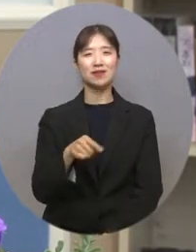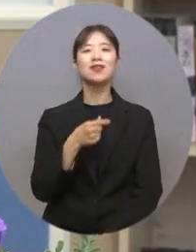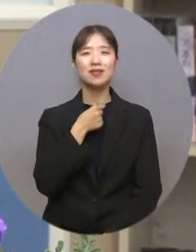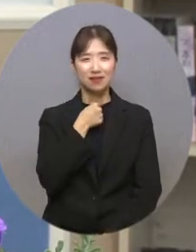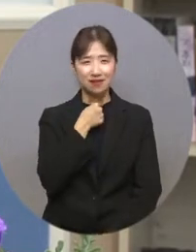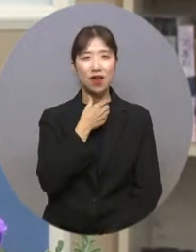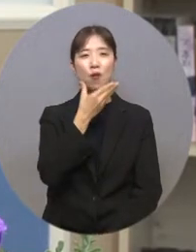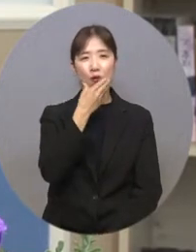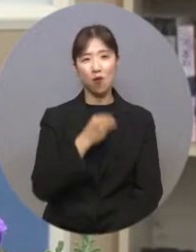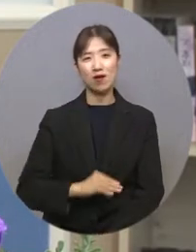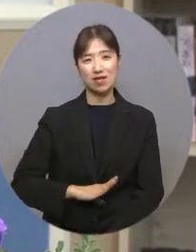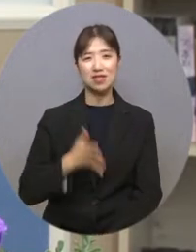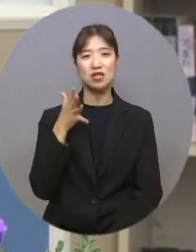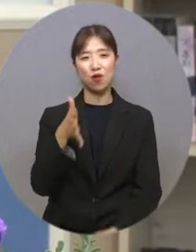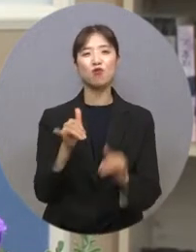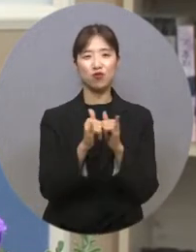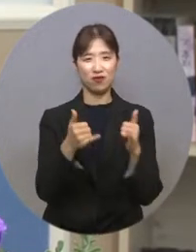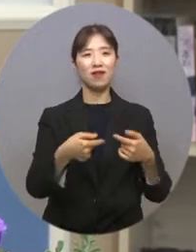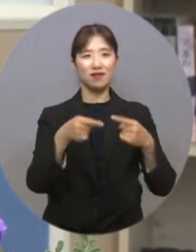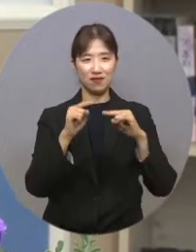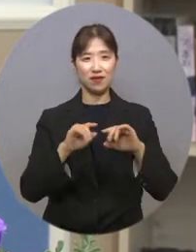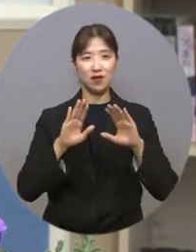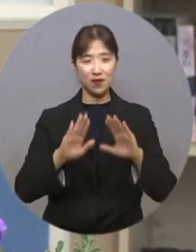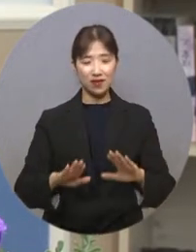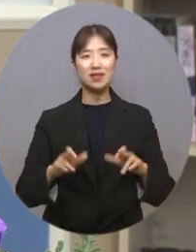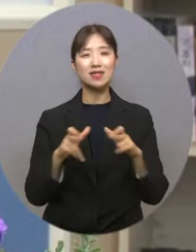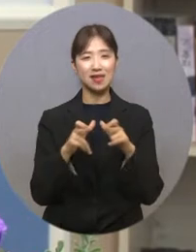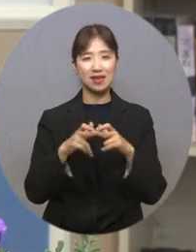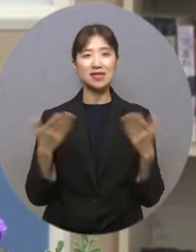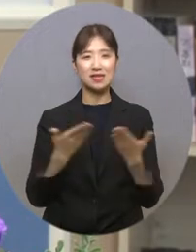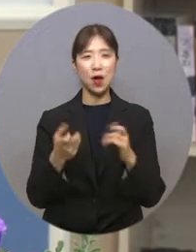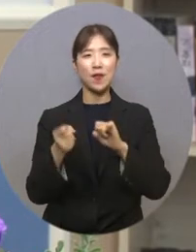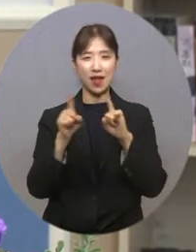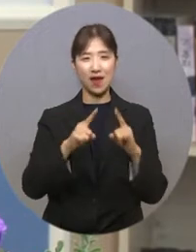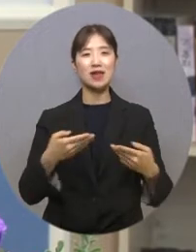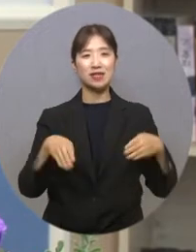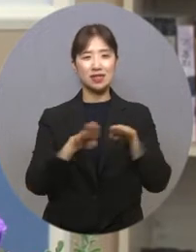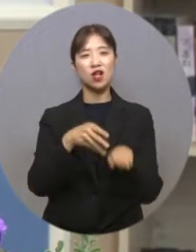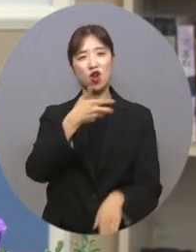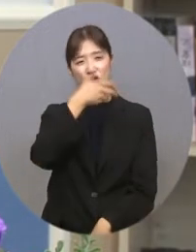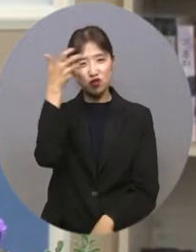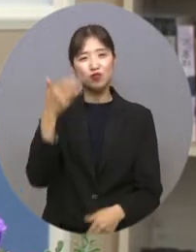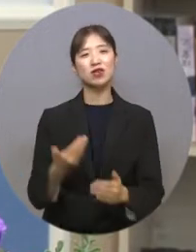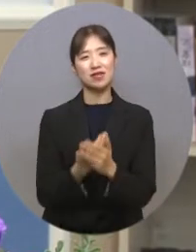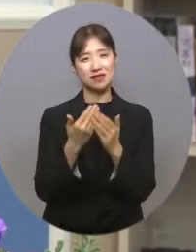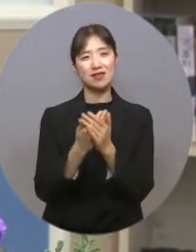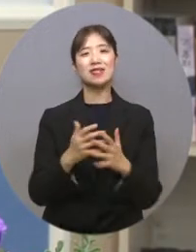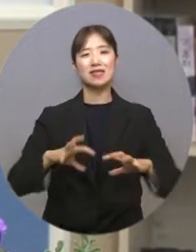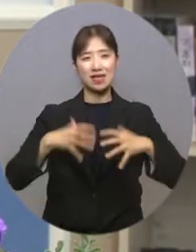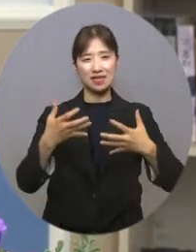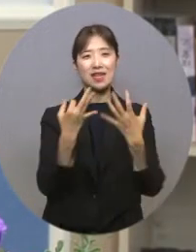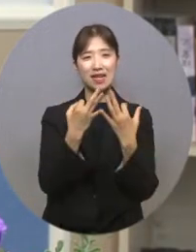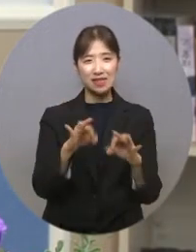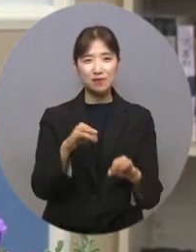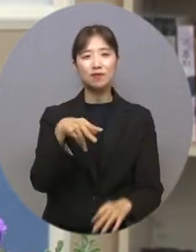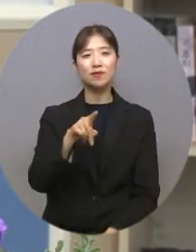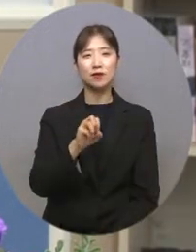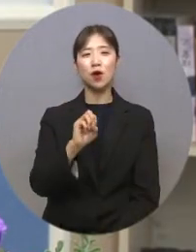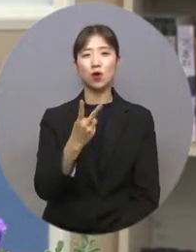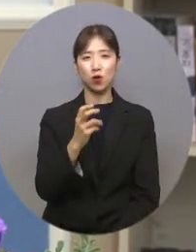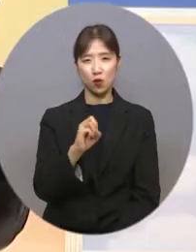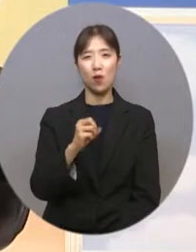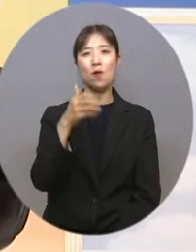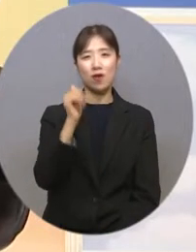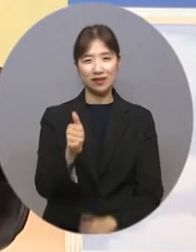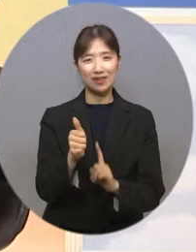하고 있는데요. 오늘은 장애인 직업 재활시설 꿈을 키우는 세상 김성룡 원장님과 함께 이야기 나눠보도록